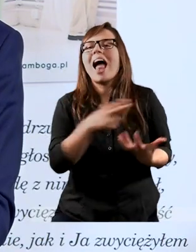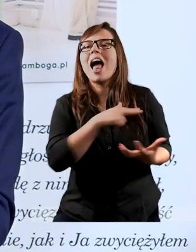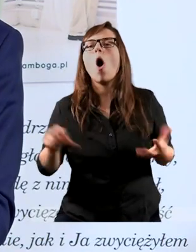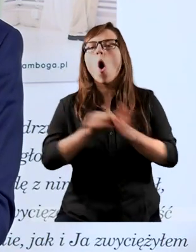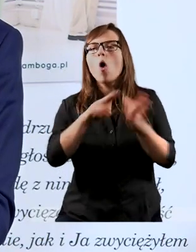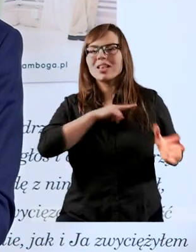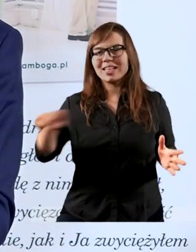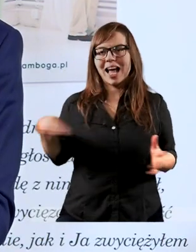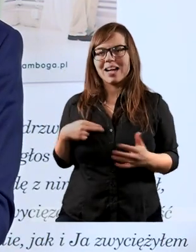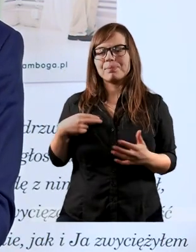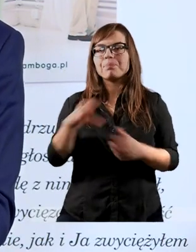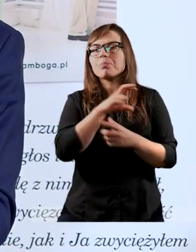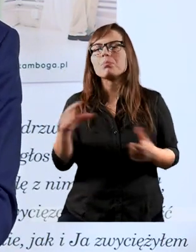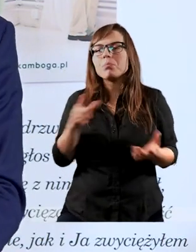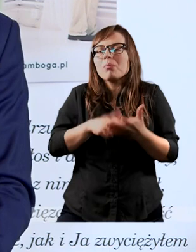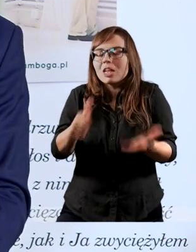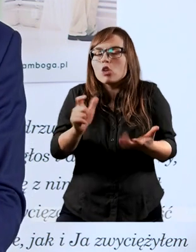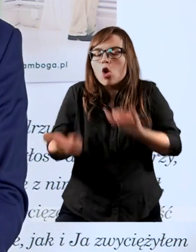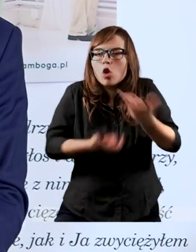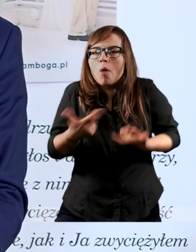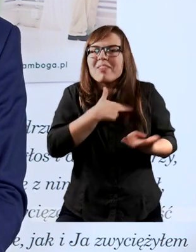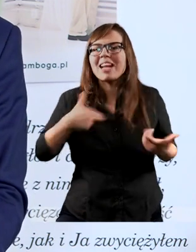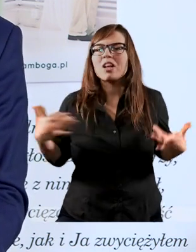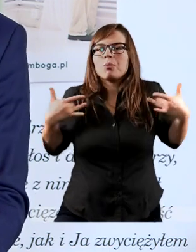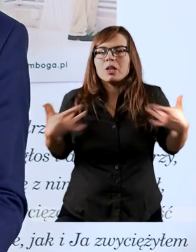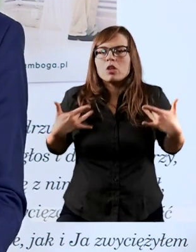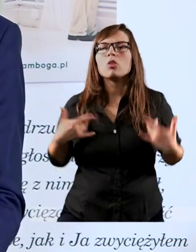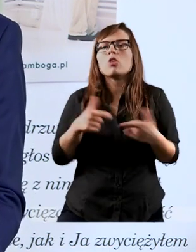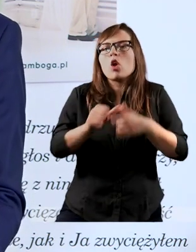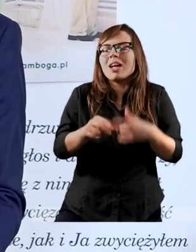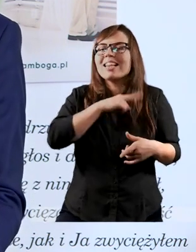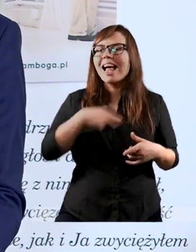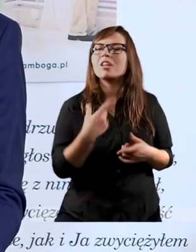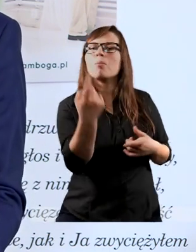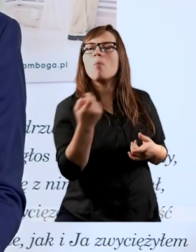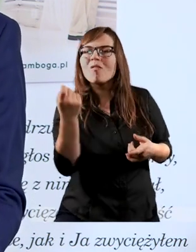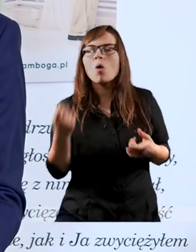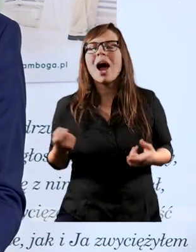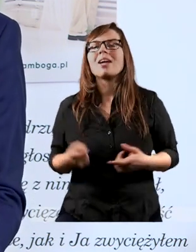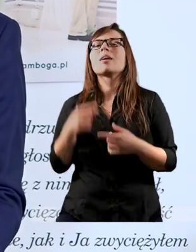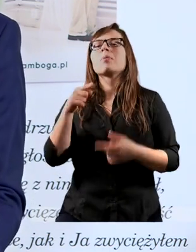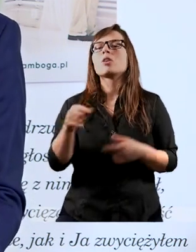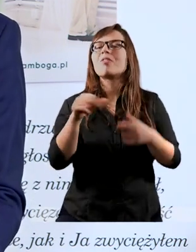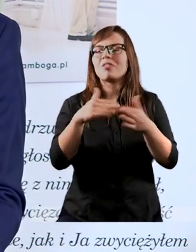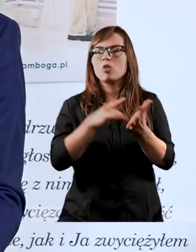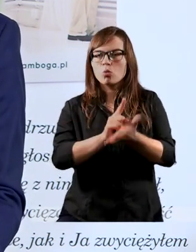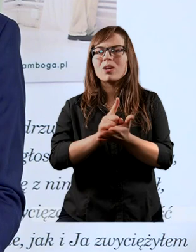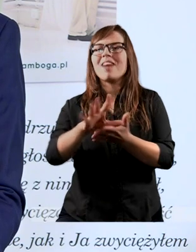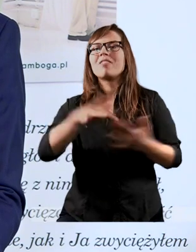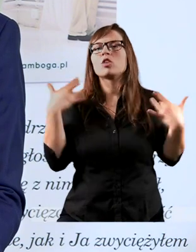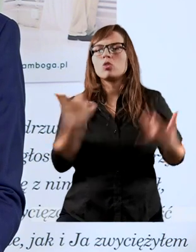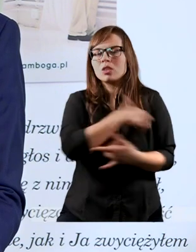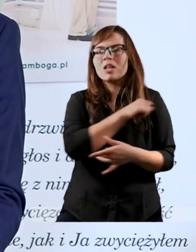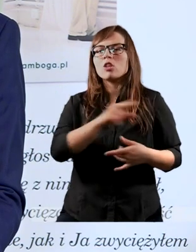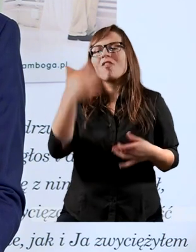nas. Czy na pewno to, co robimy w naszym życiu, czy to jest naszym powołaniem? Tak, myślę, że sukcesem w życiu chrześcijanina to jest